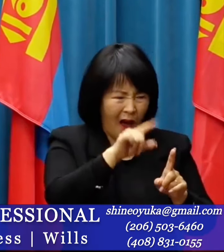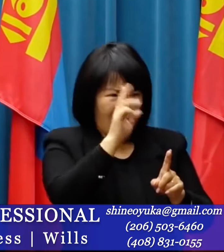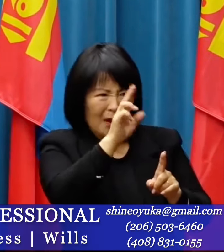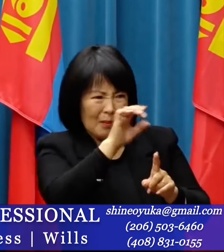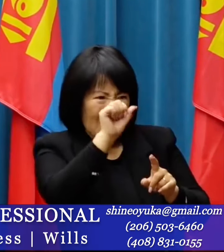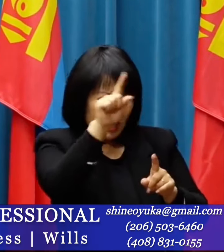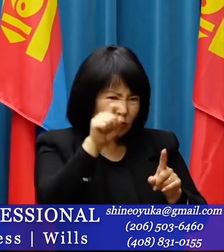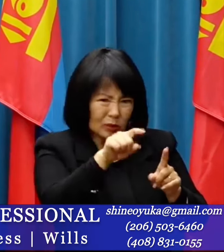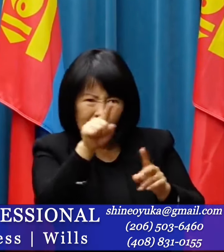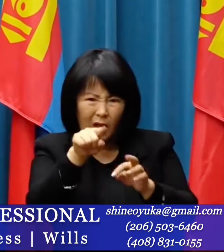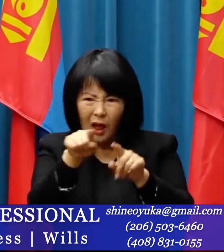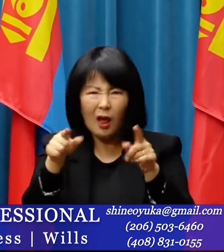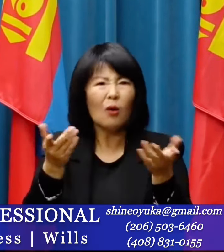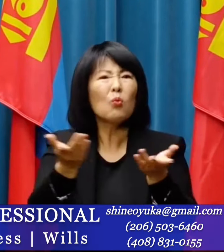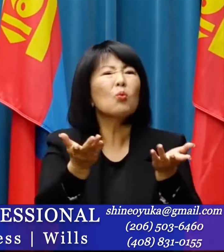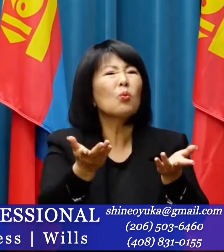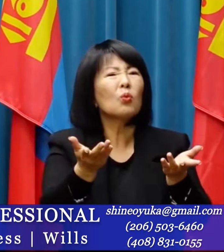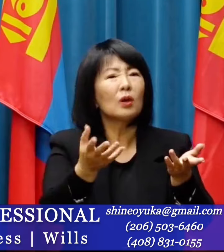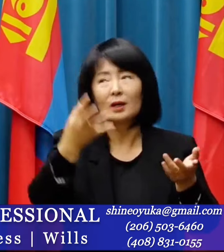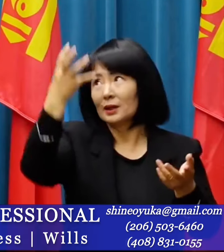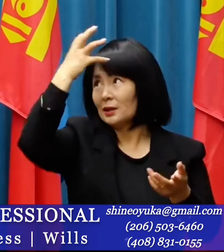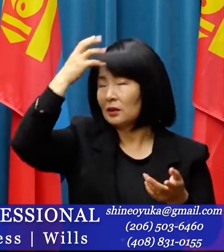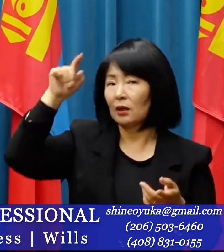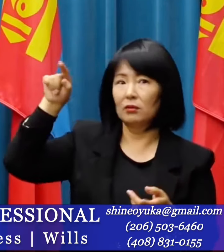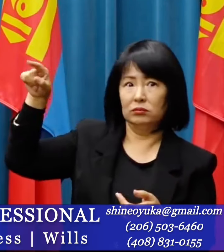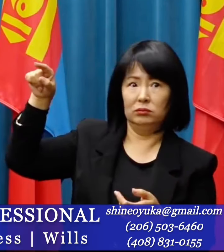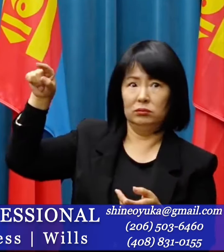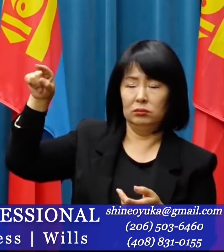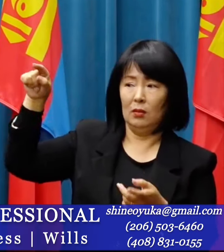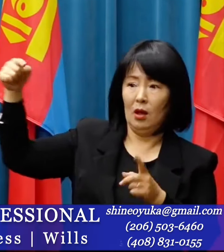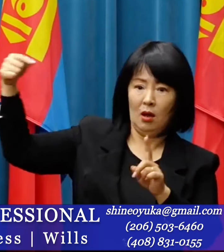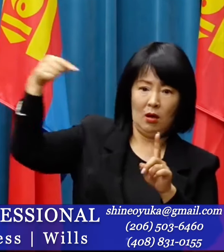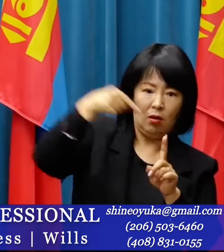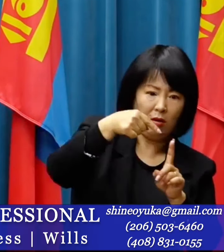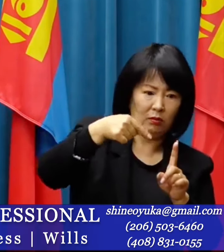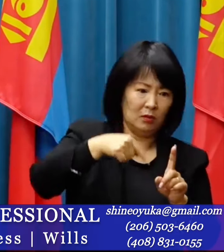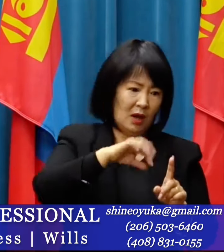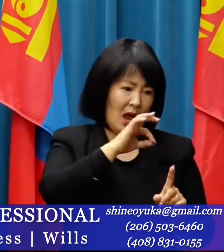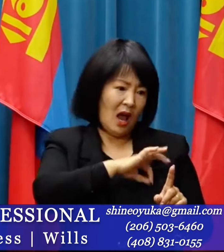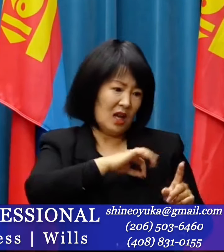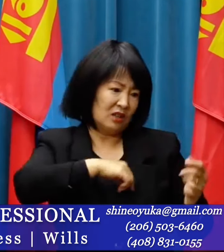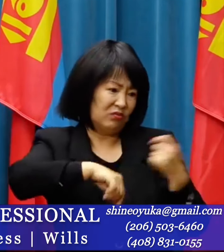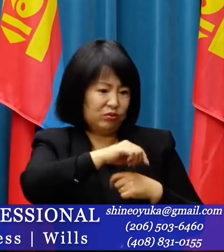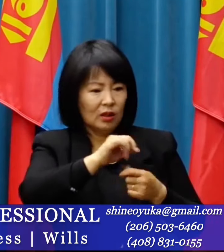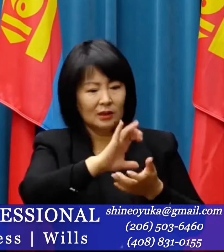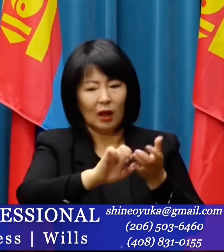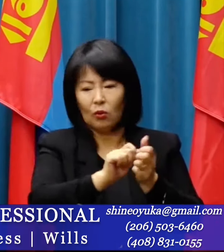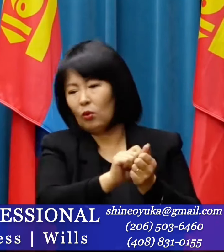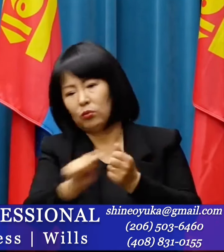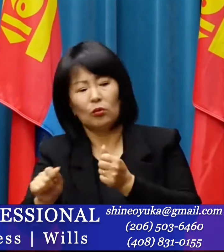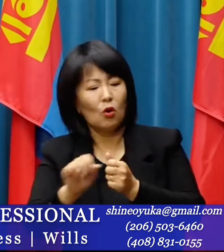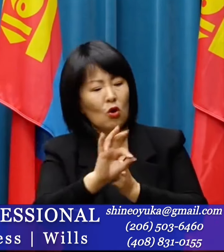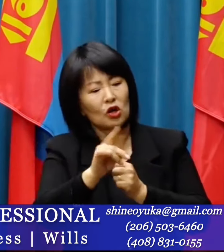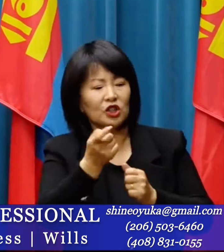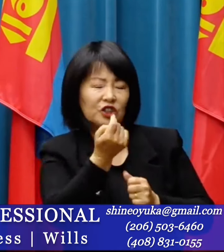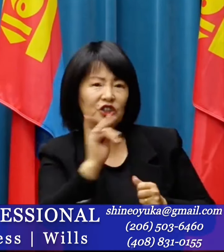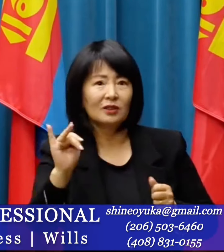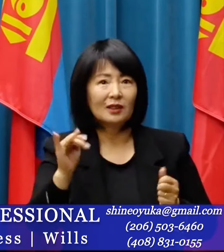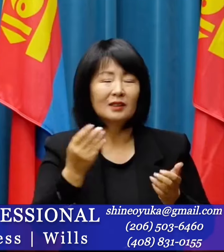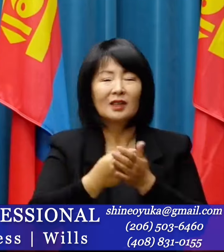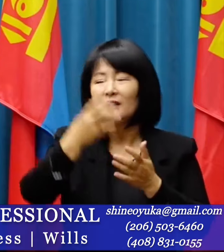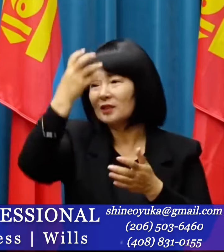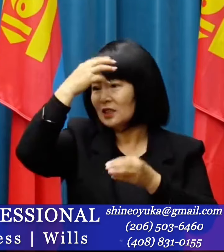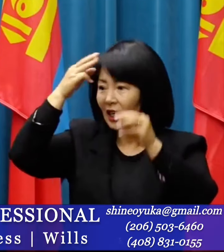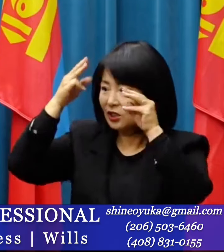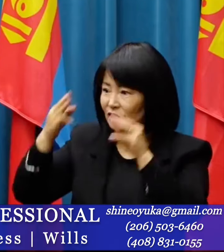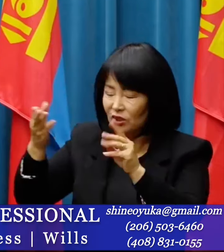юм бэ гэхээр одоо засгийн газрын зүгээс одоо энэ компани өөр ашигаас одоо өөр зүйлийг санхүүжүүлдэг. Засгийн газрын шийдвэр